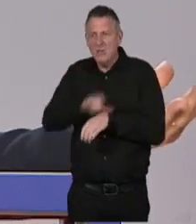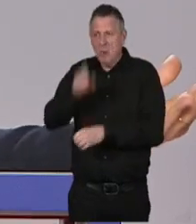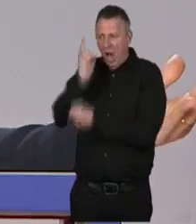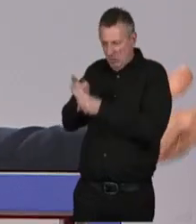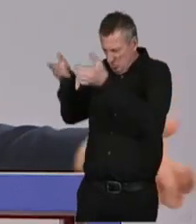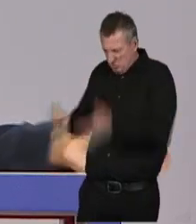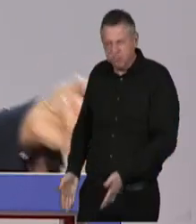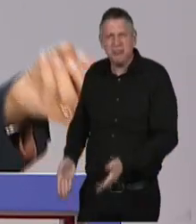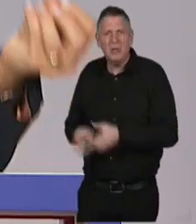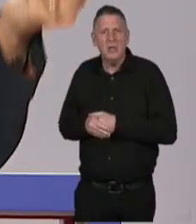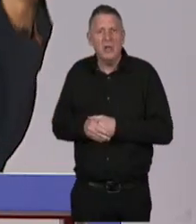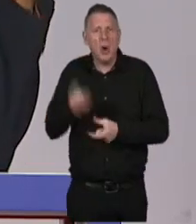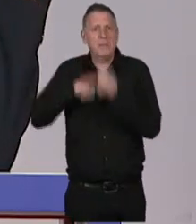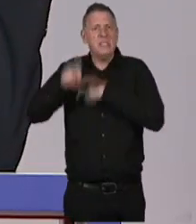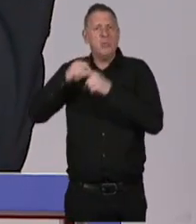histoire.